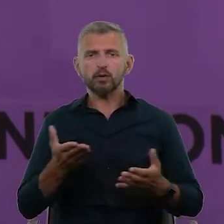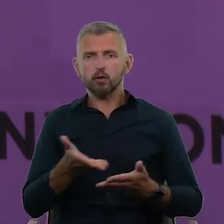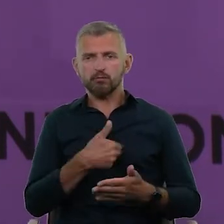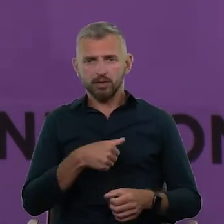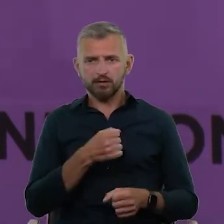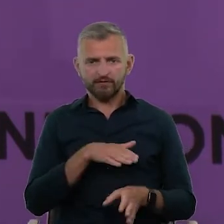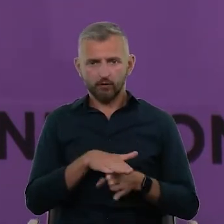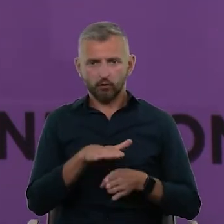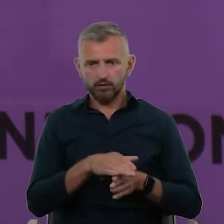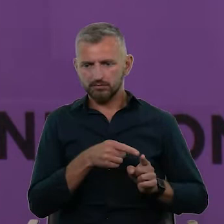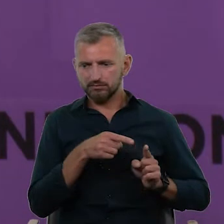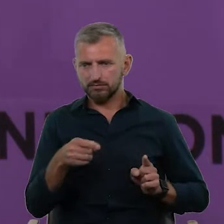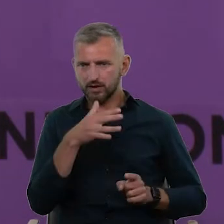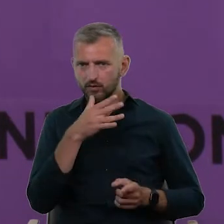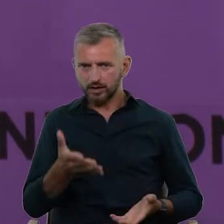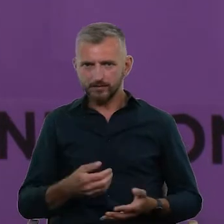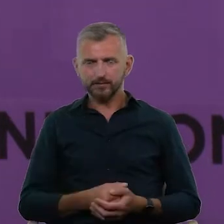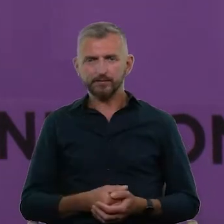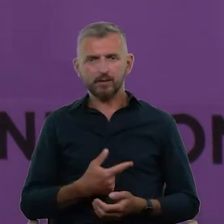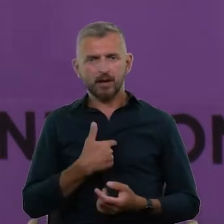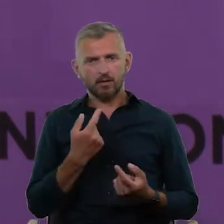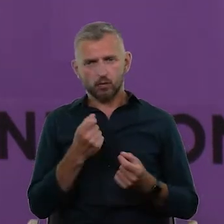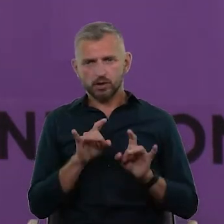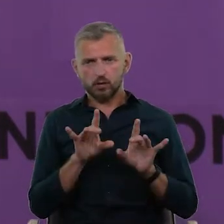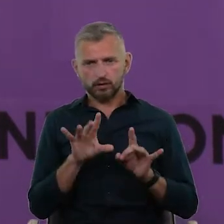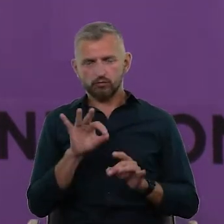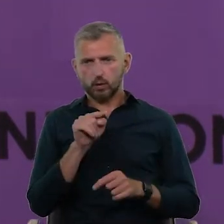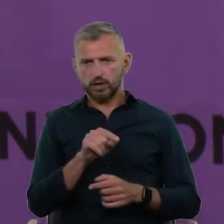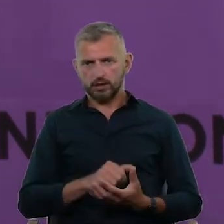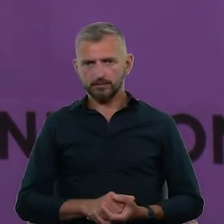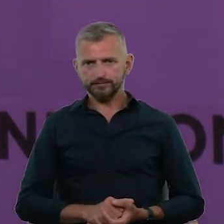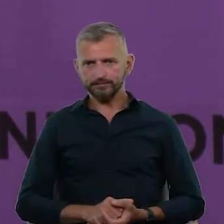за всі ці роки. Я трошки розкажу саме про неї.